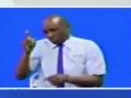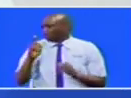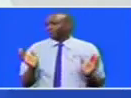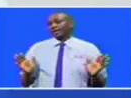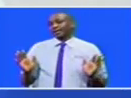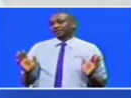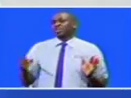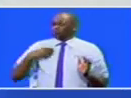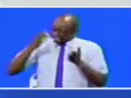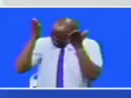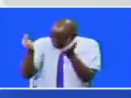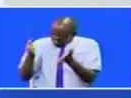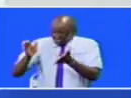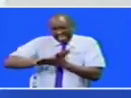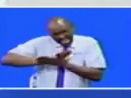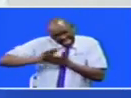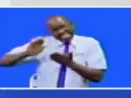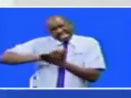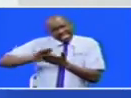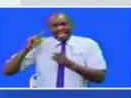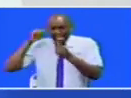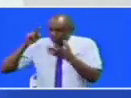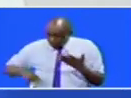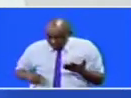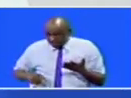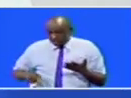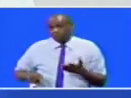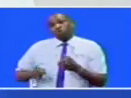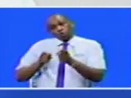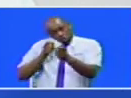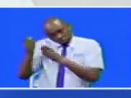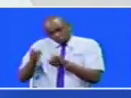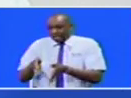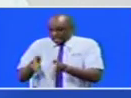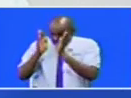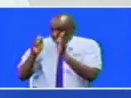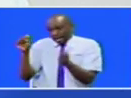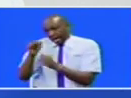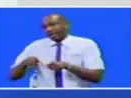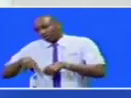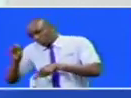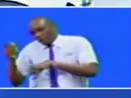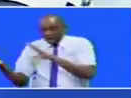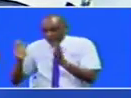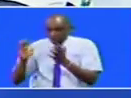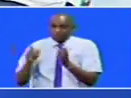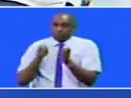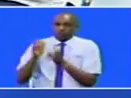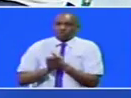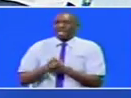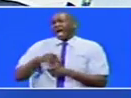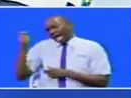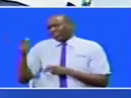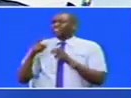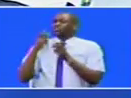Tuko pale purely kuonyesha magari yaende njia gani na kwa haraka wetu wende nyumbani. So hao mengine yote